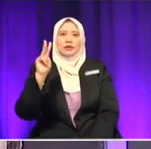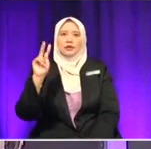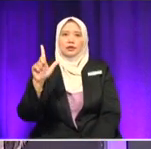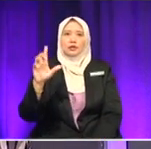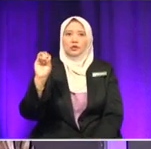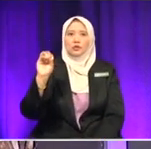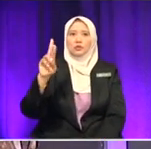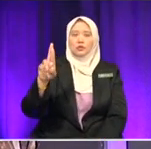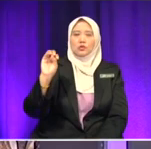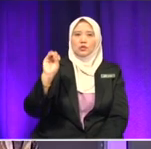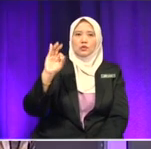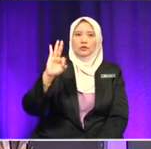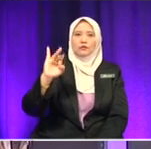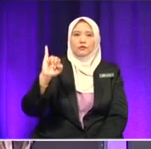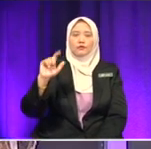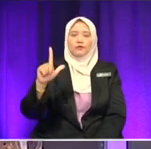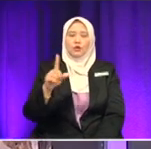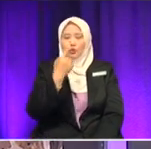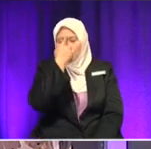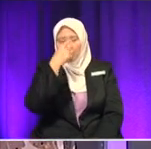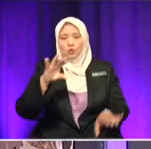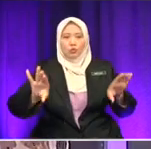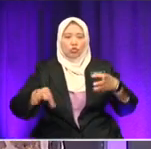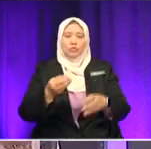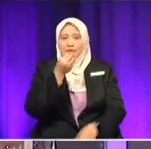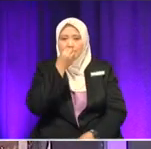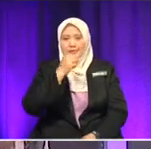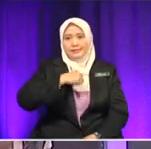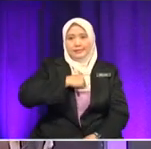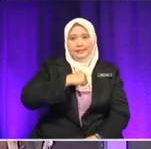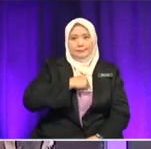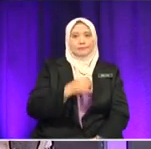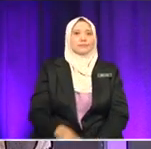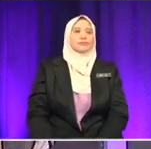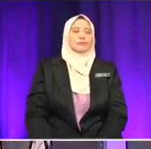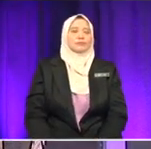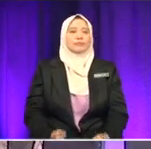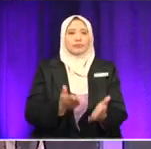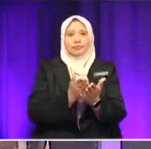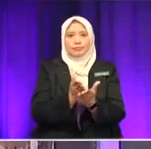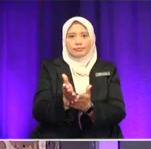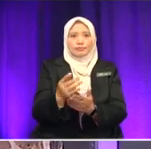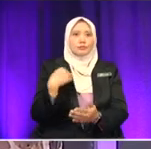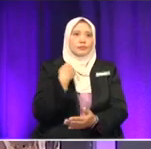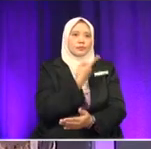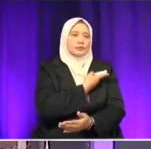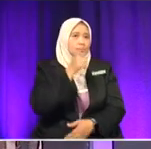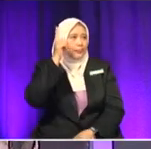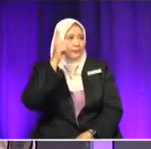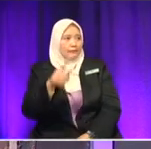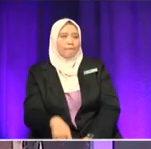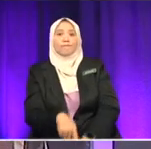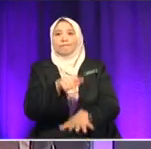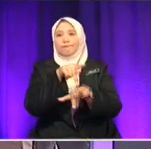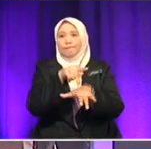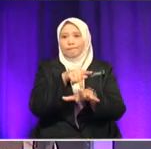boleh membantu untuk membuat makanannya sendiri melalui proses fotosintesis. Mari kita lihat kelas yang seterusnya iaitu protozoa. Siapa